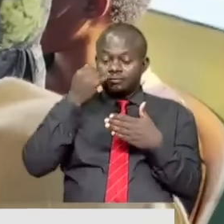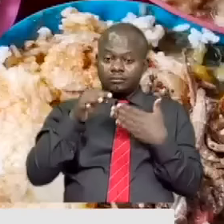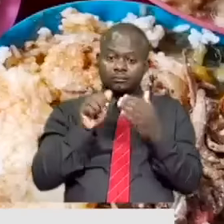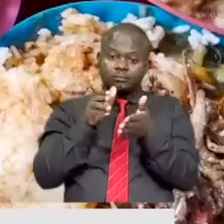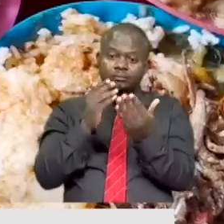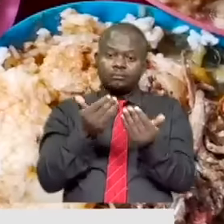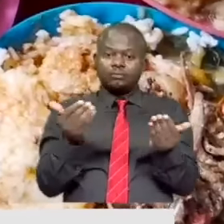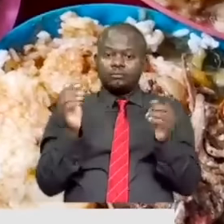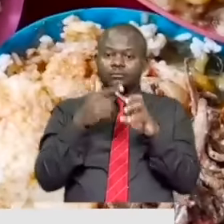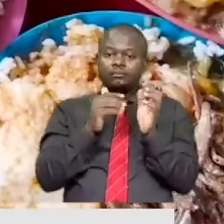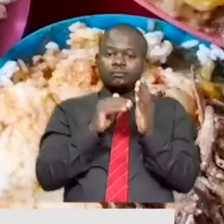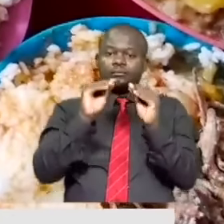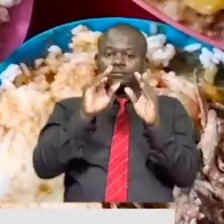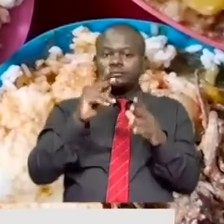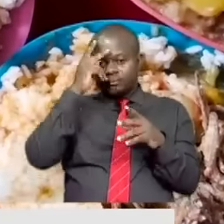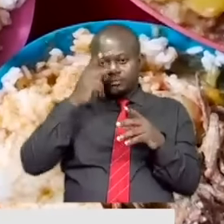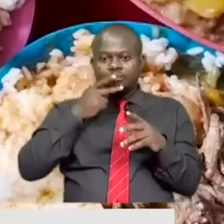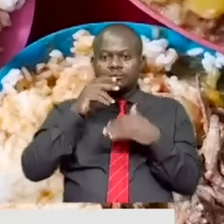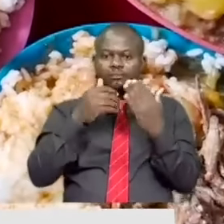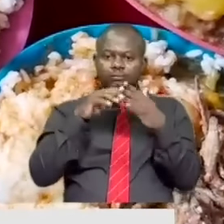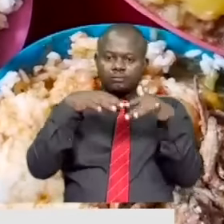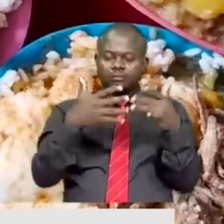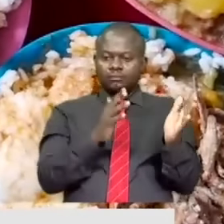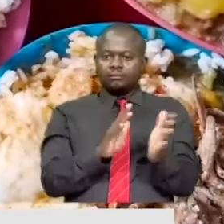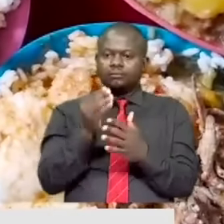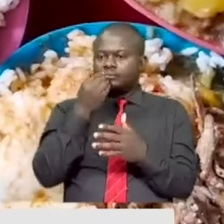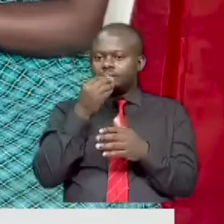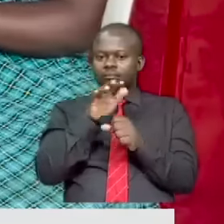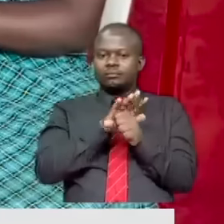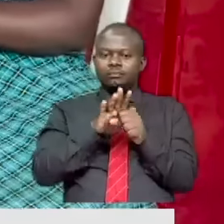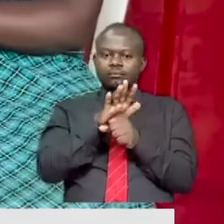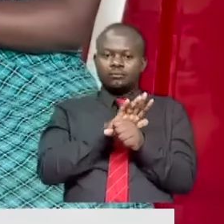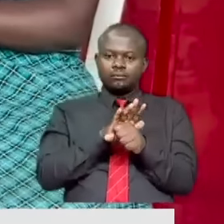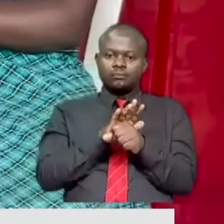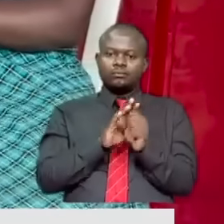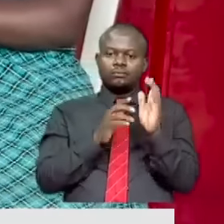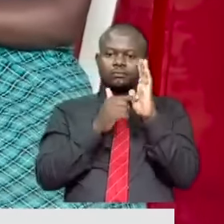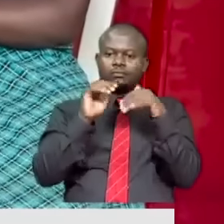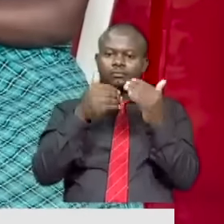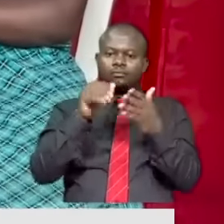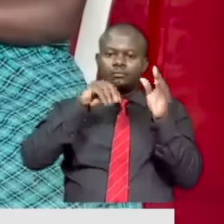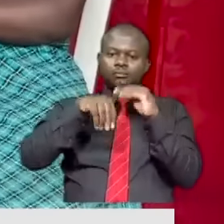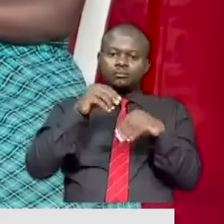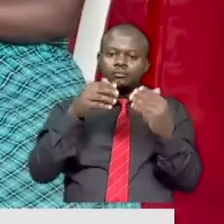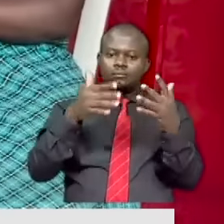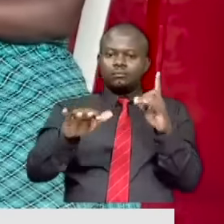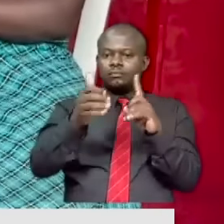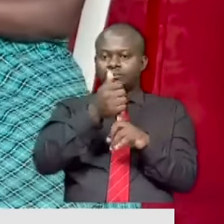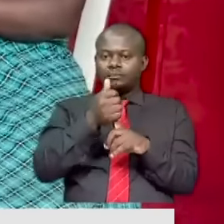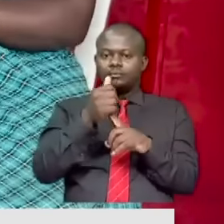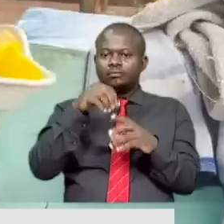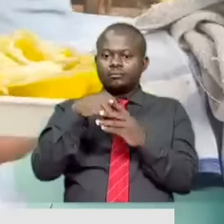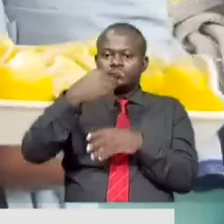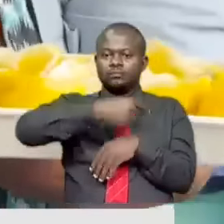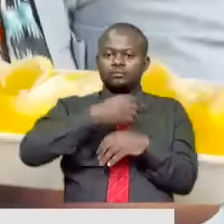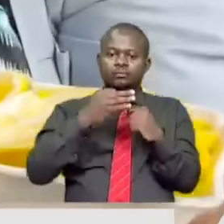abana kandi bakigisha n'ababyeyi uburyo bwo gutegura indyo yuzuye. Abagaragaza ko ari umusaruro umaze kuboneka. Mu minsi